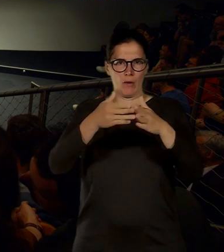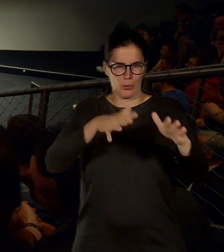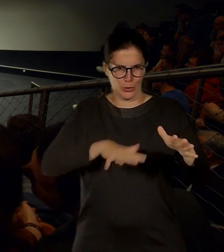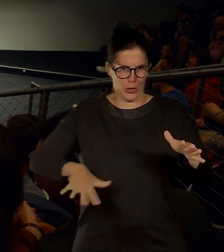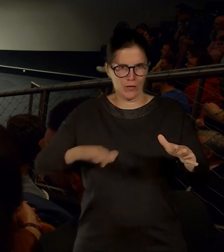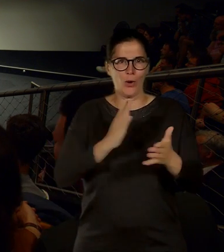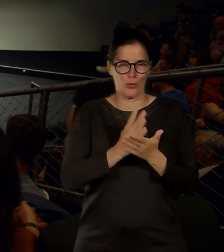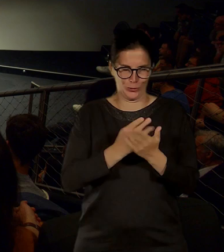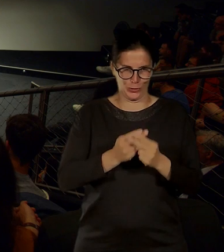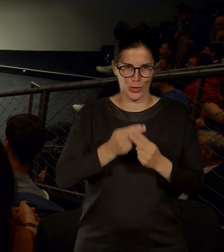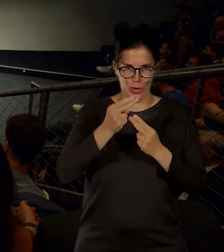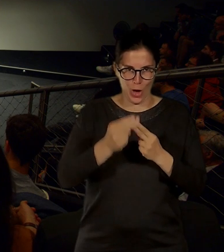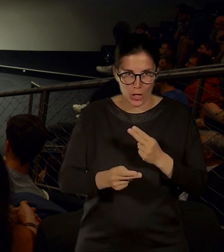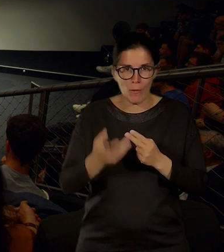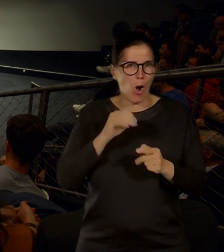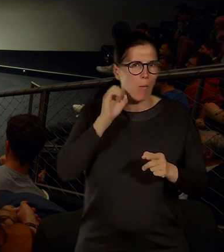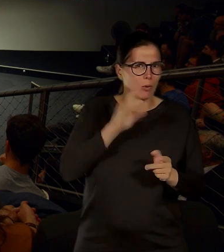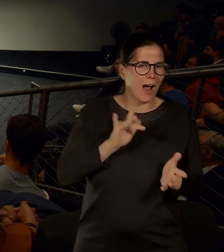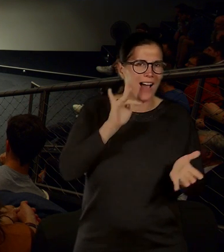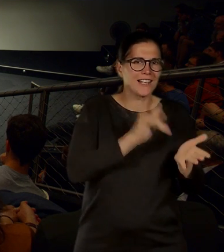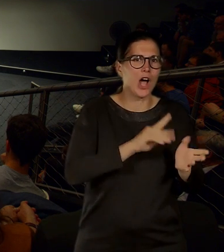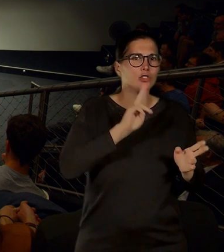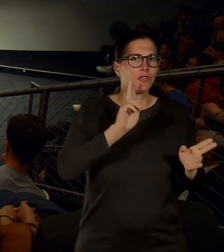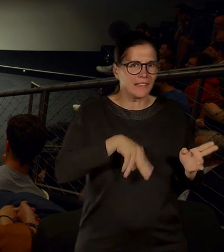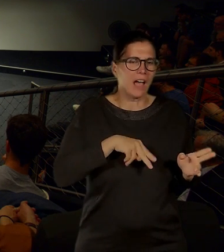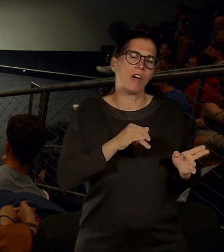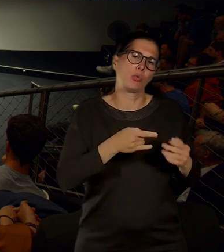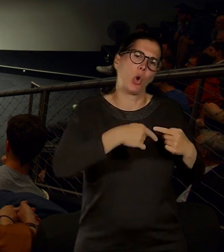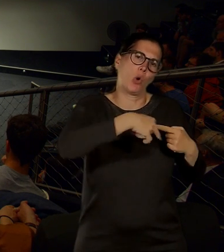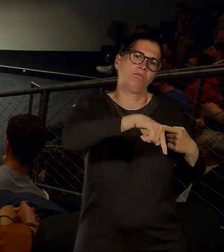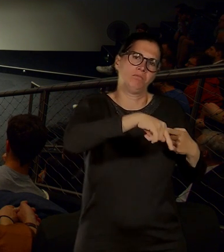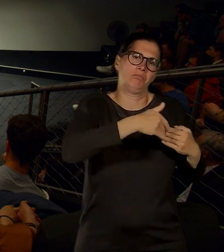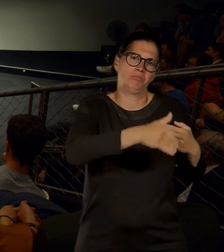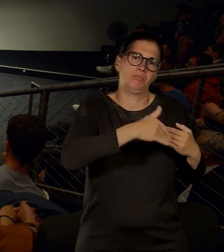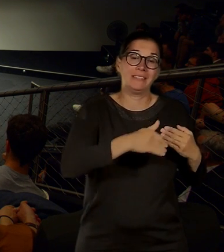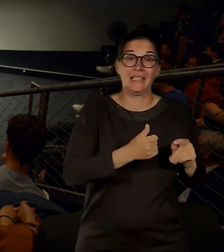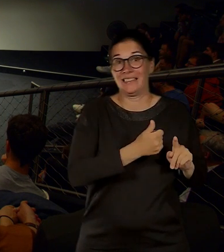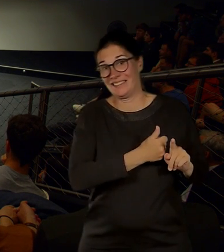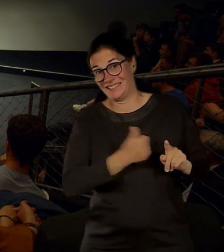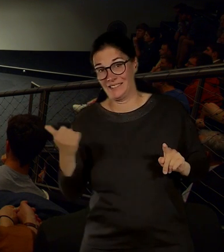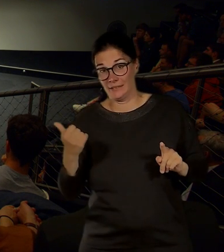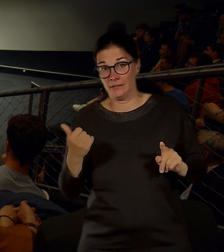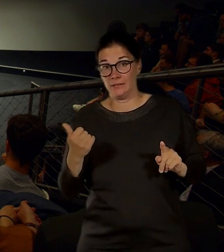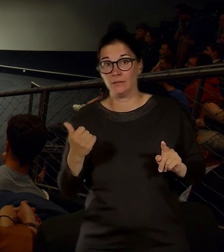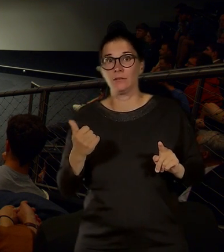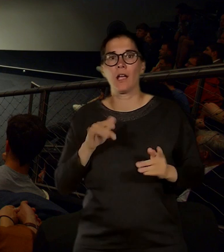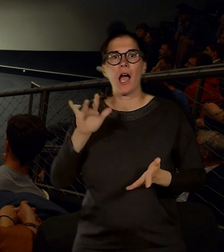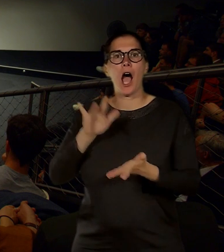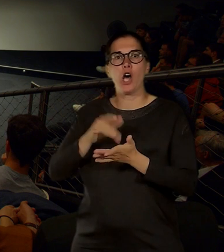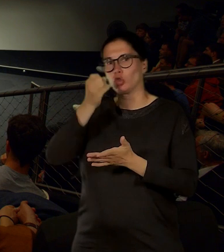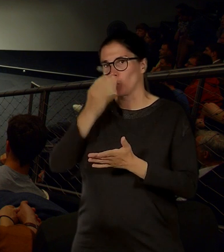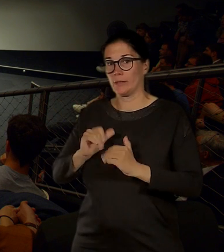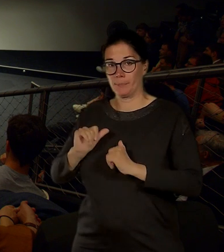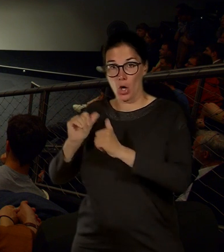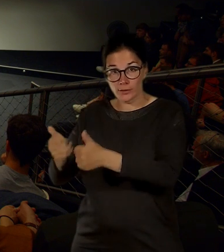je vlastně ta, řekněme, ta střednědobá záležitost. A co se týče na druhou stranu, to znamená směrem k Muselskému mostu,